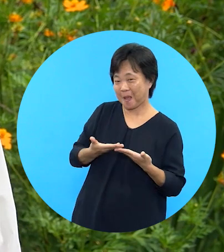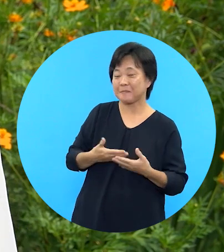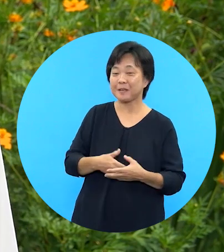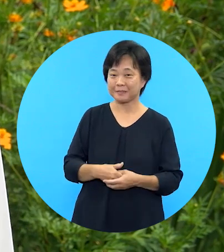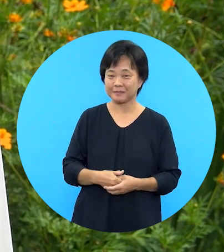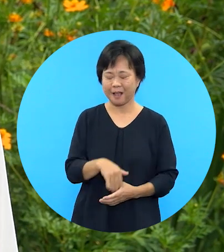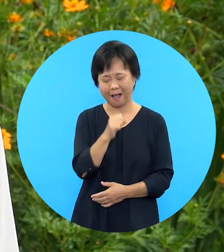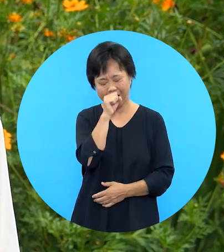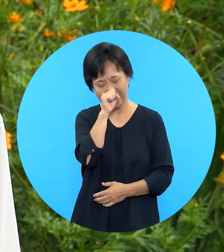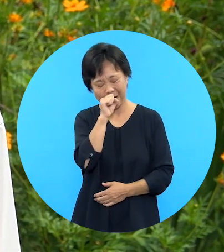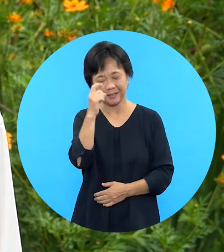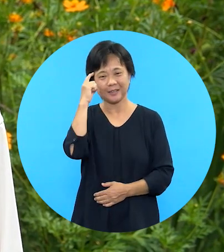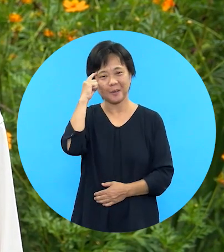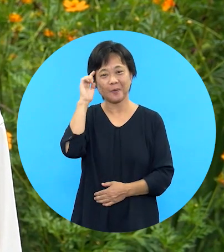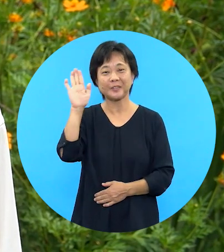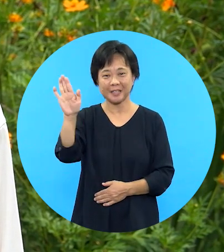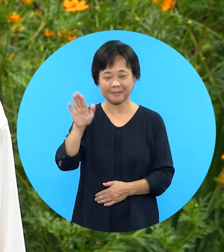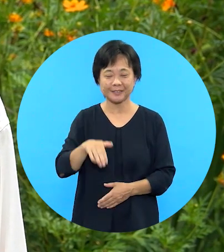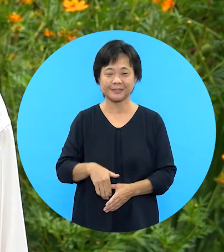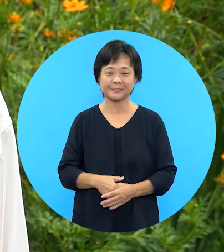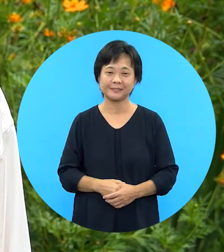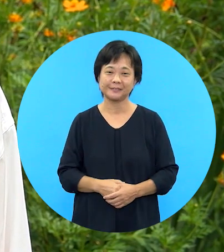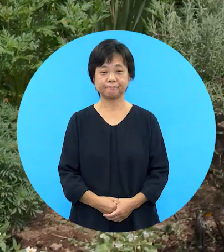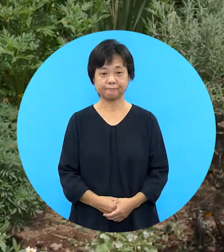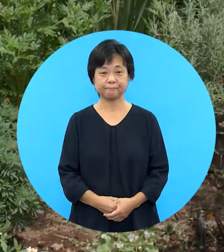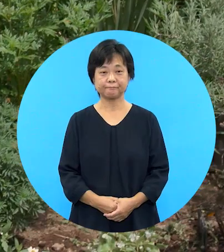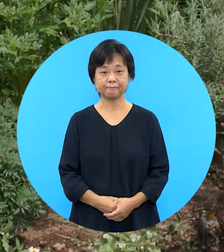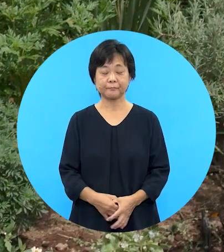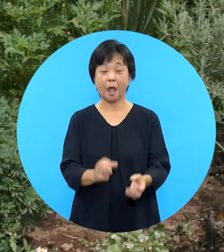こうやってやってるのを見ると、ああよかったなと思ってます。